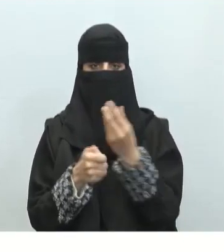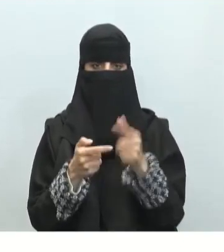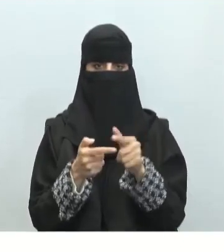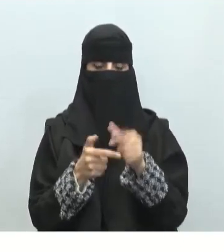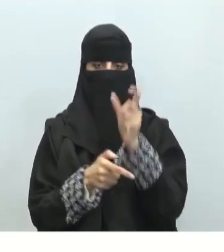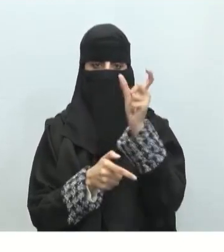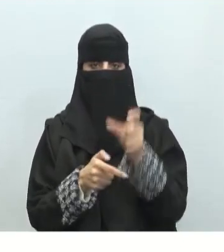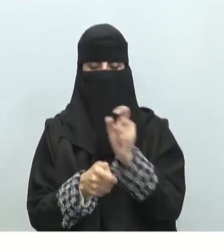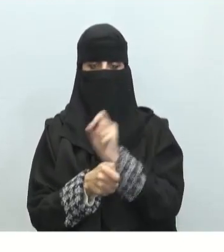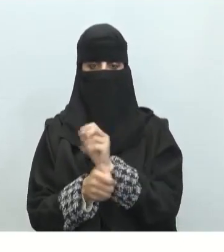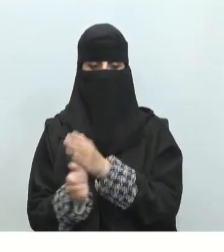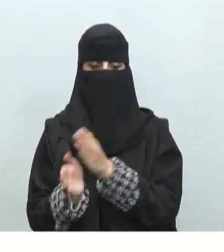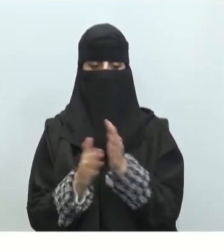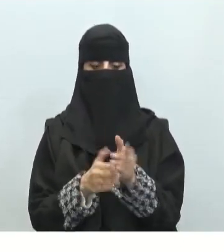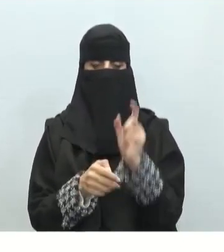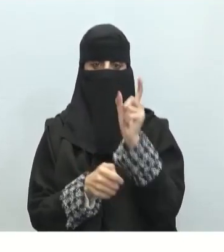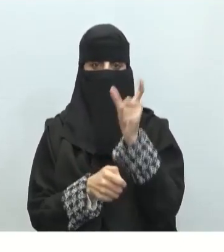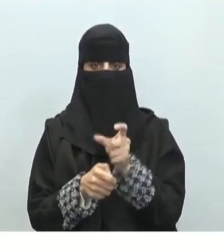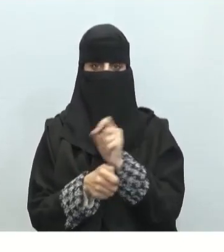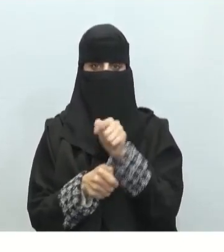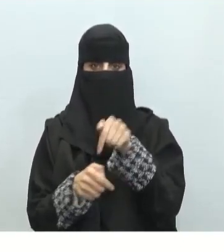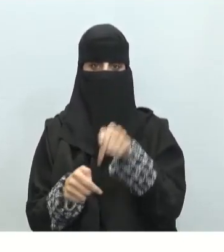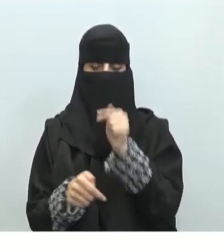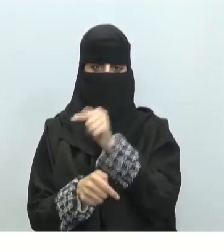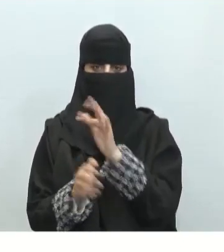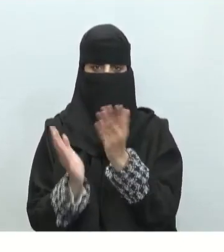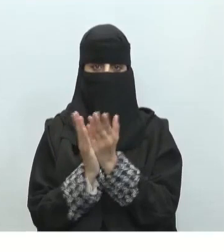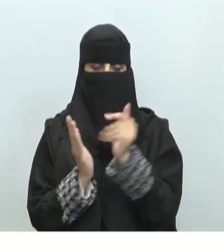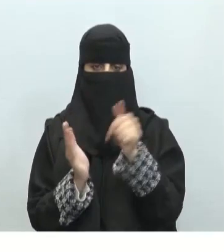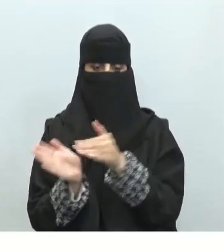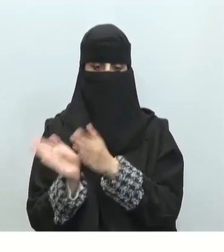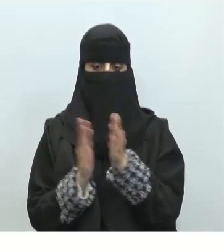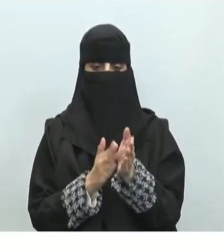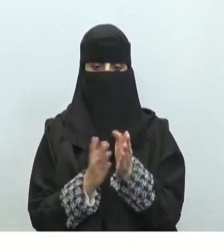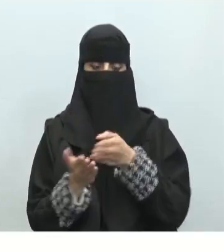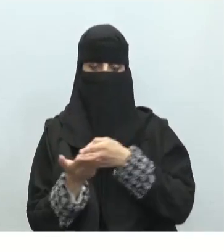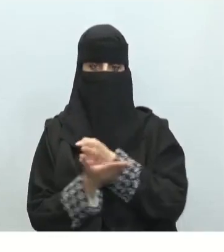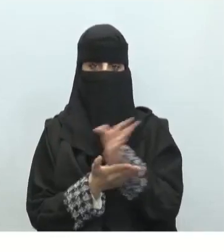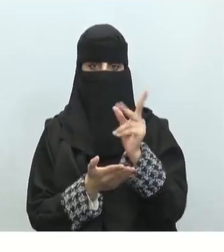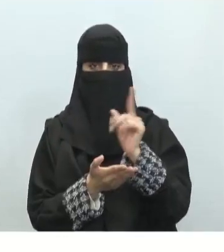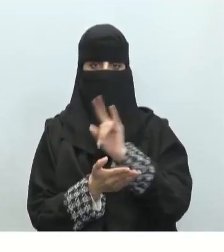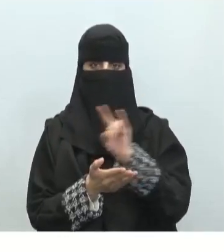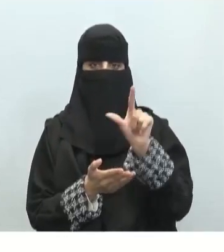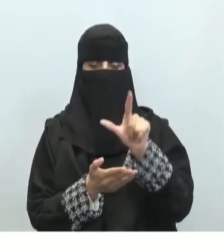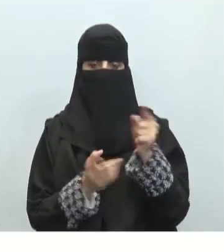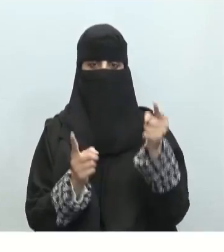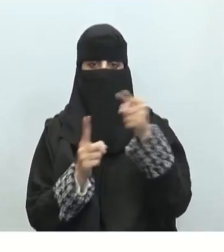وفاعل الفاعل هو درسنا اليوم ذهب طلال الى